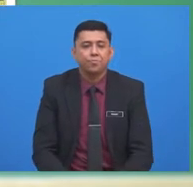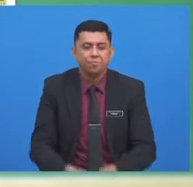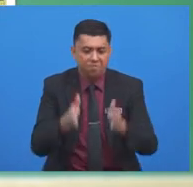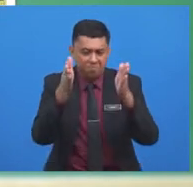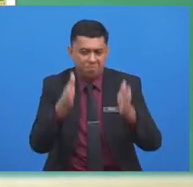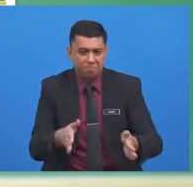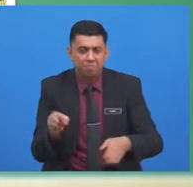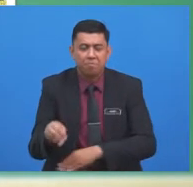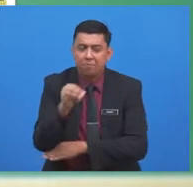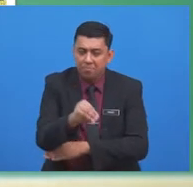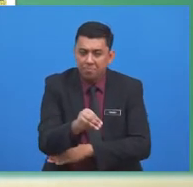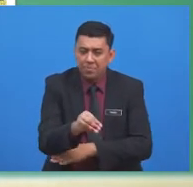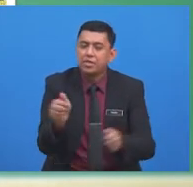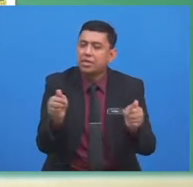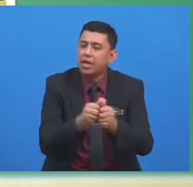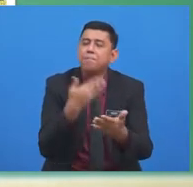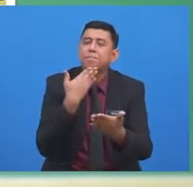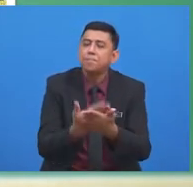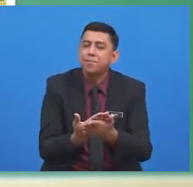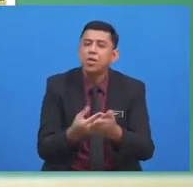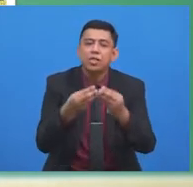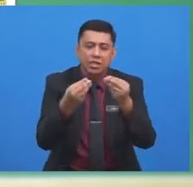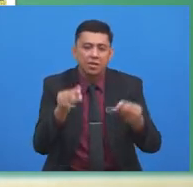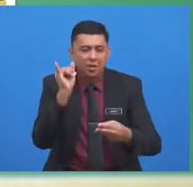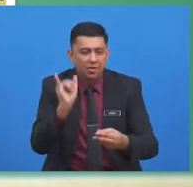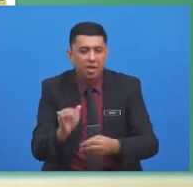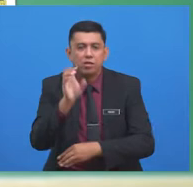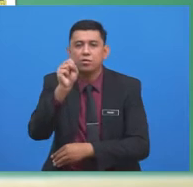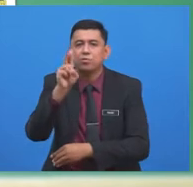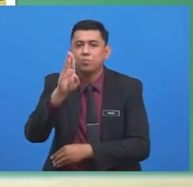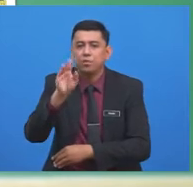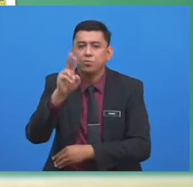aktiviti pertanian dengan baik kerana tanah yang subur.